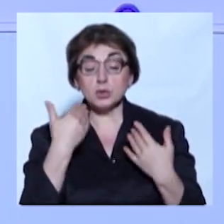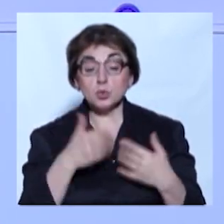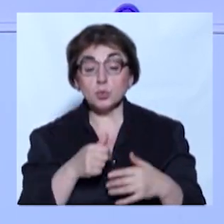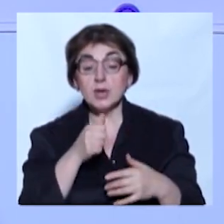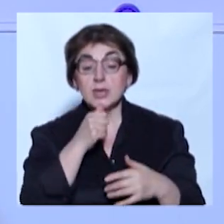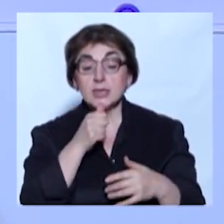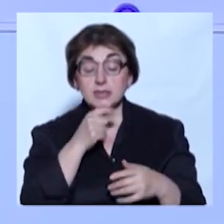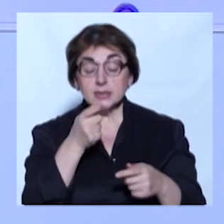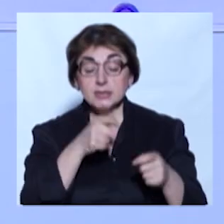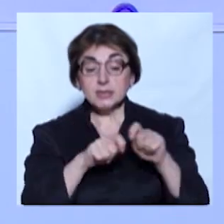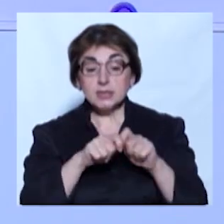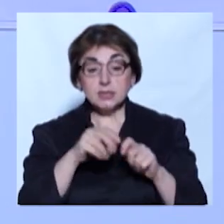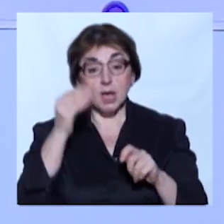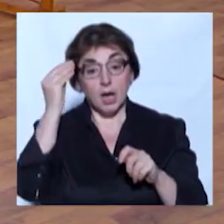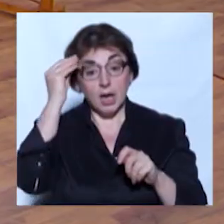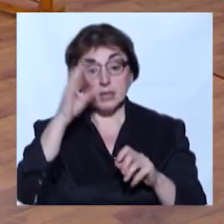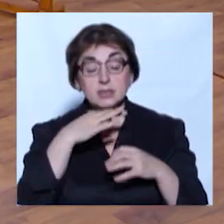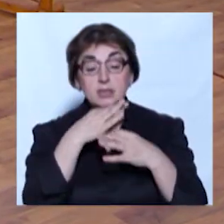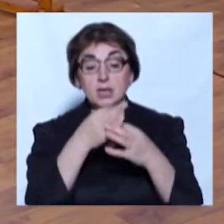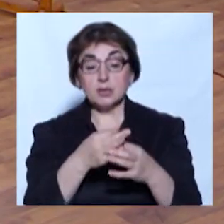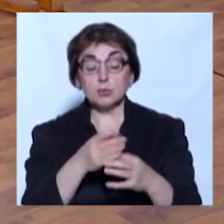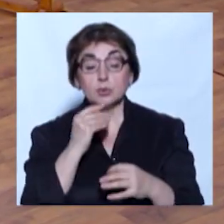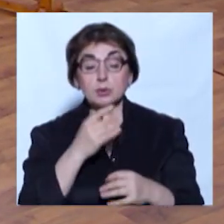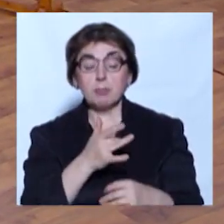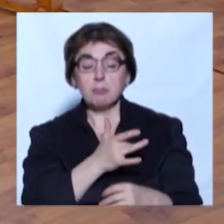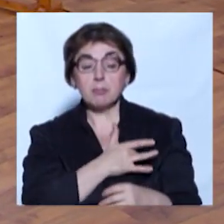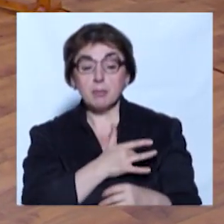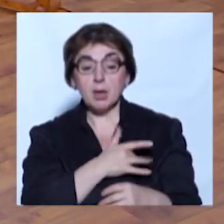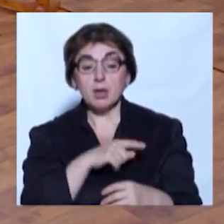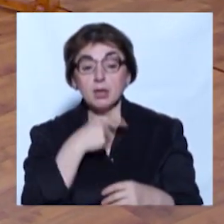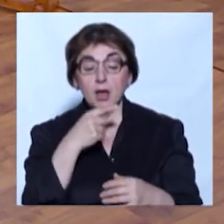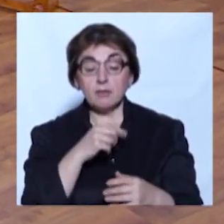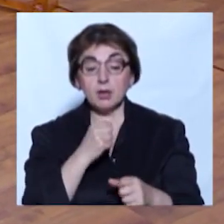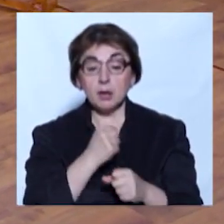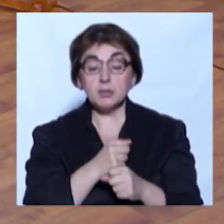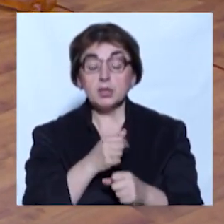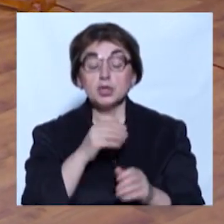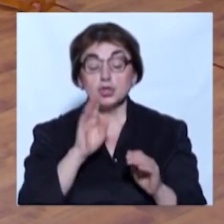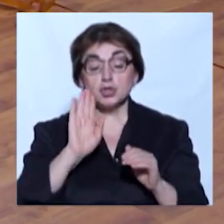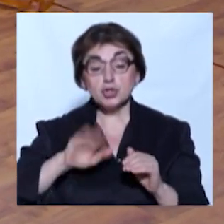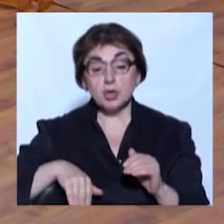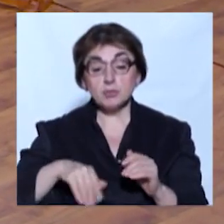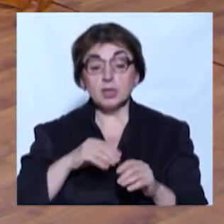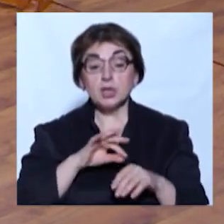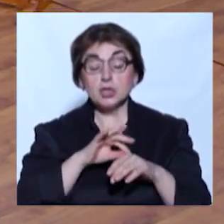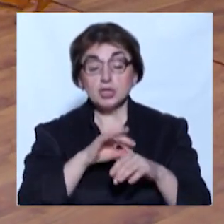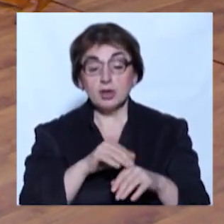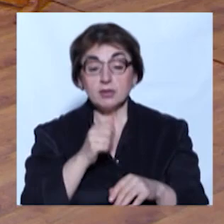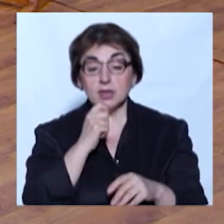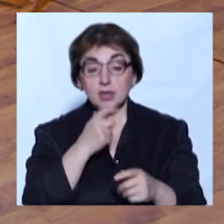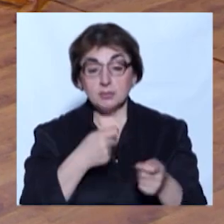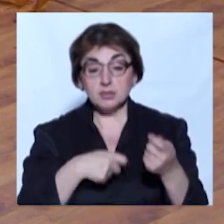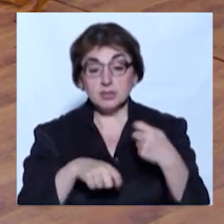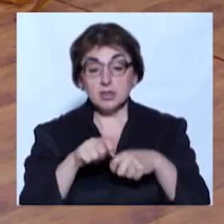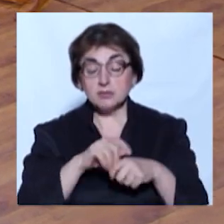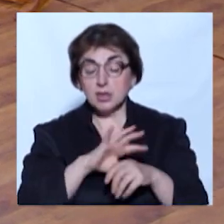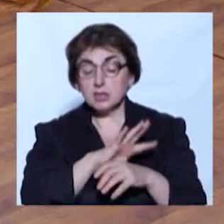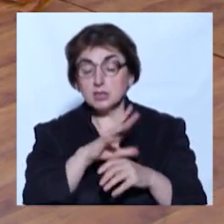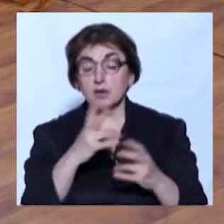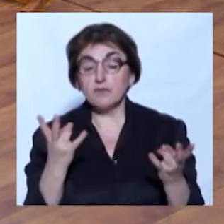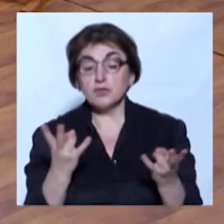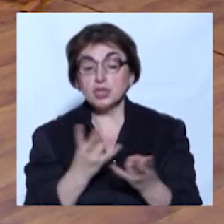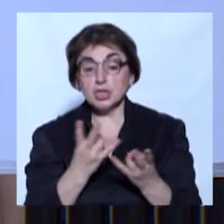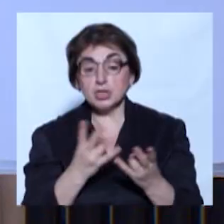გაგაცნობთ. Როდესაც ვარაუდს გამოთქვამთ, ამის შემდეგ ჩავატარებთ ცდას, ცდის პროცესში საჭირო მონაცემებს